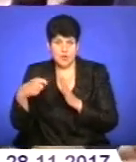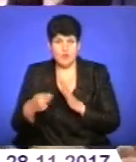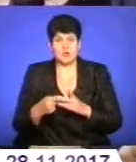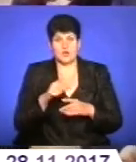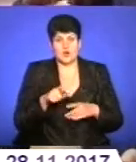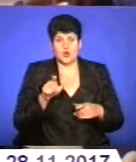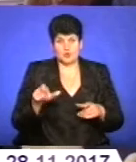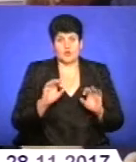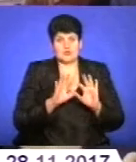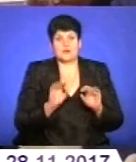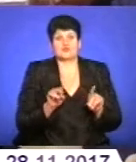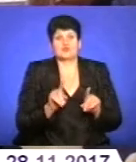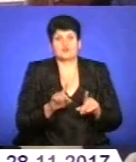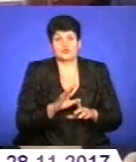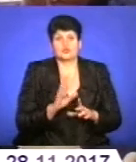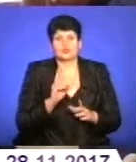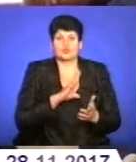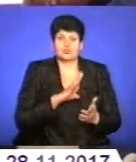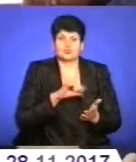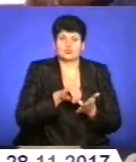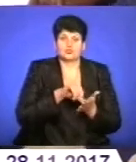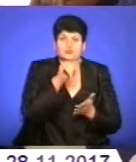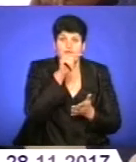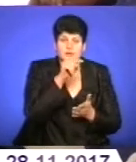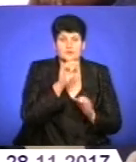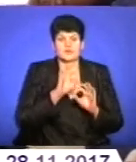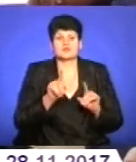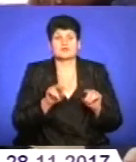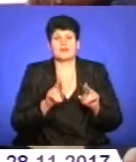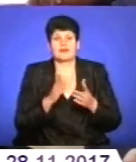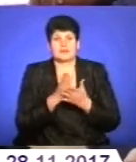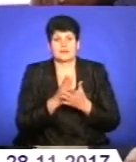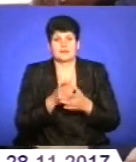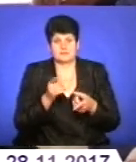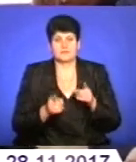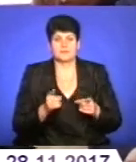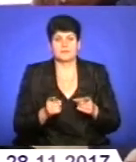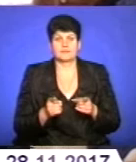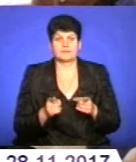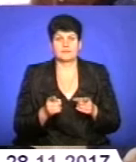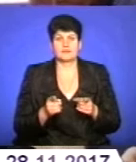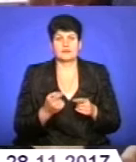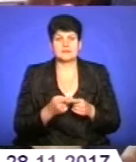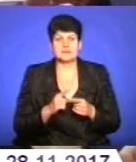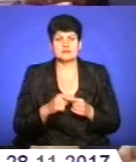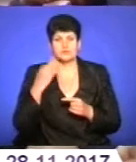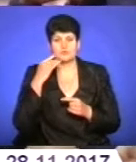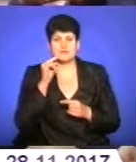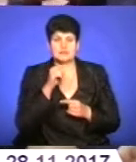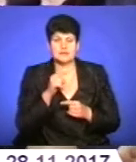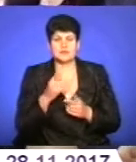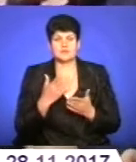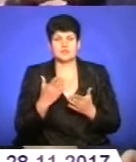вони розказують все, як є, і розуміючи це, ну, дійсно, задумуватиметься над тим, чи